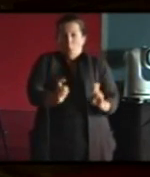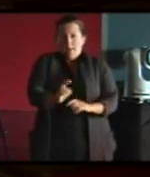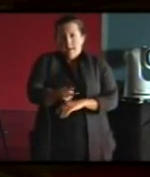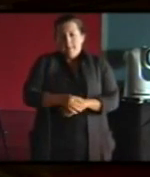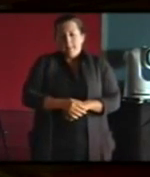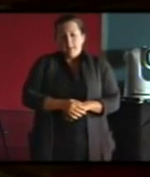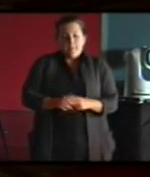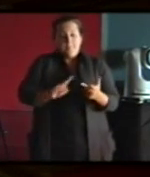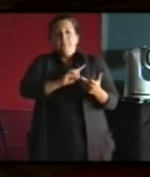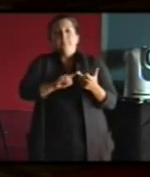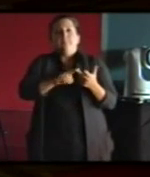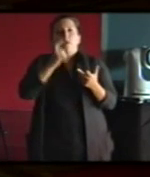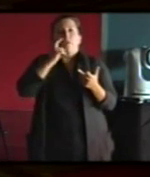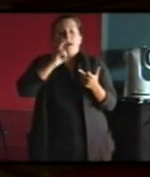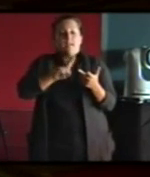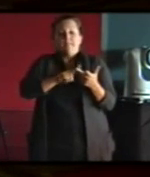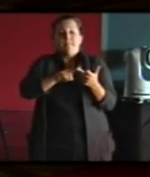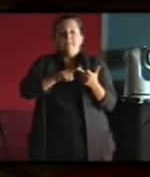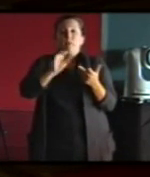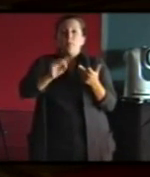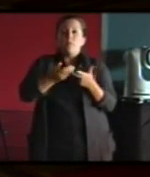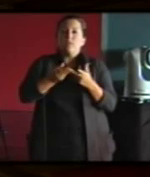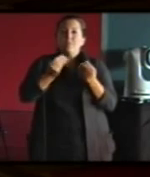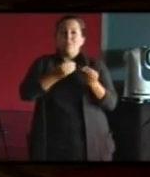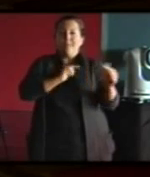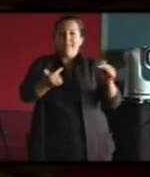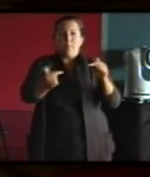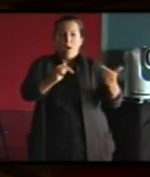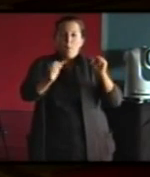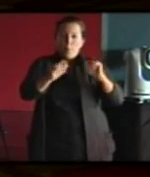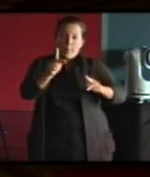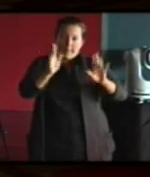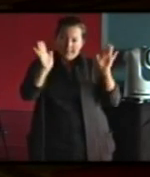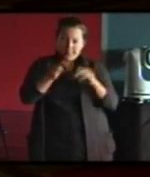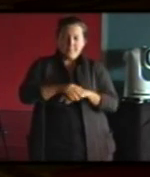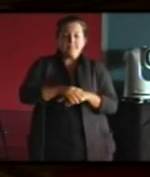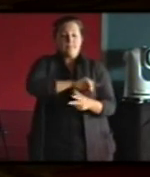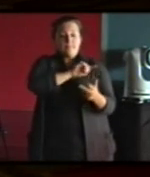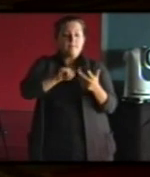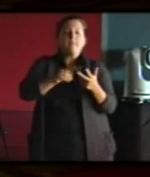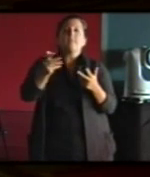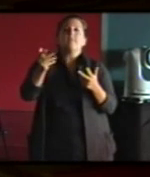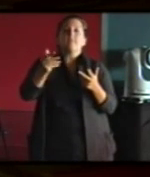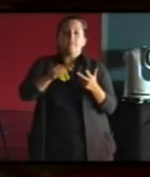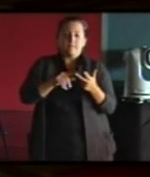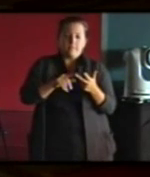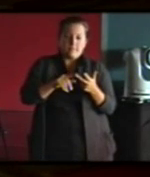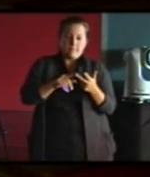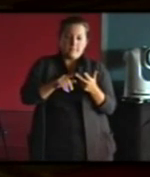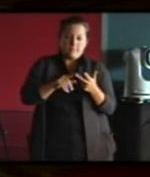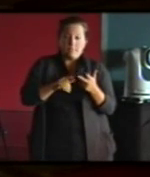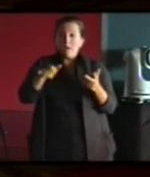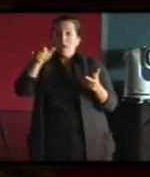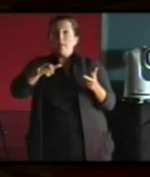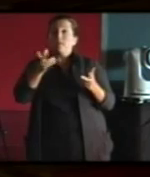La troisième remarque que je veux faire, et qui peut peut-être introduire le débat, c'est qu'est-ce qui, pour un